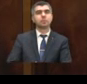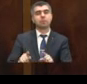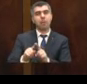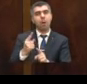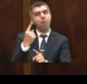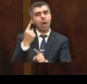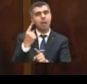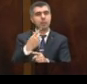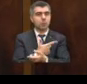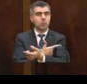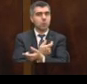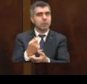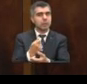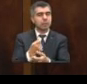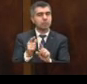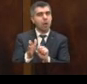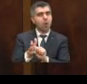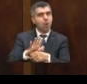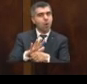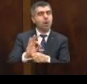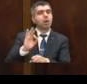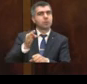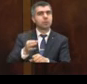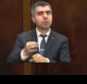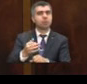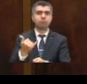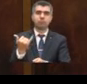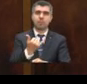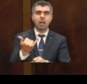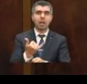بتحليلات واحده، هذا ربما يكون افضل وايسر